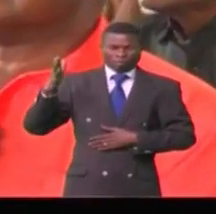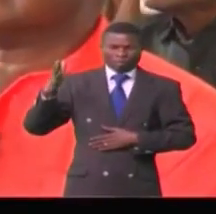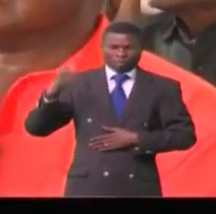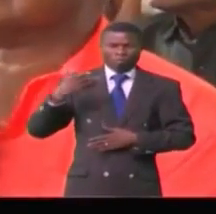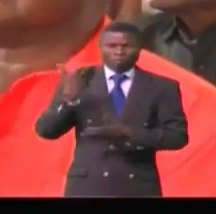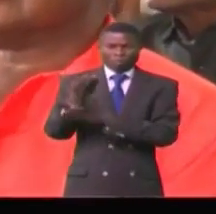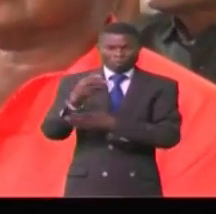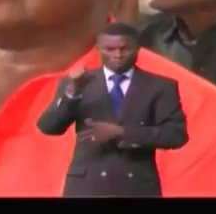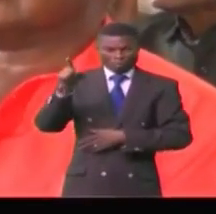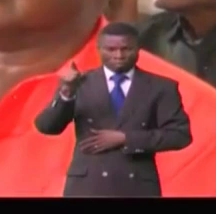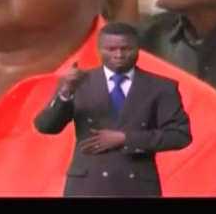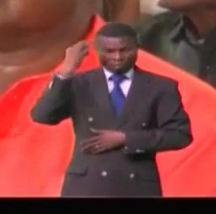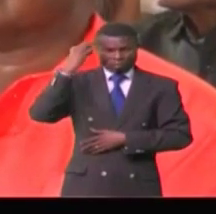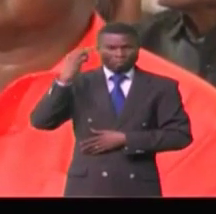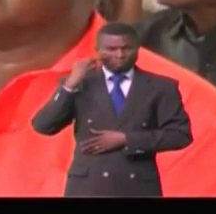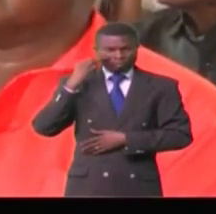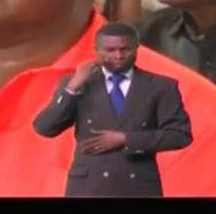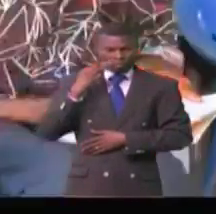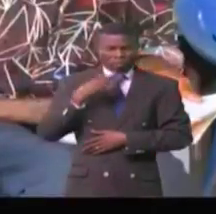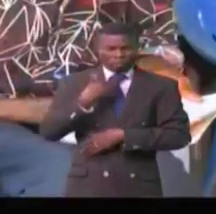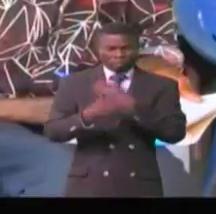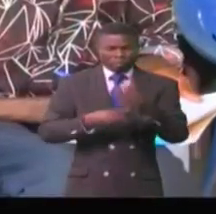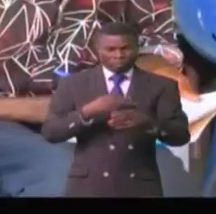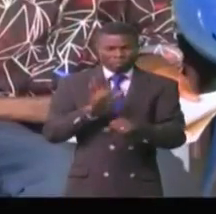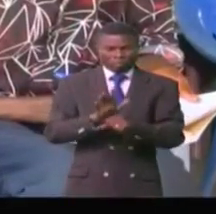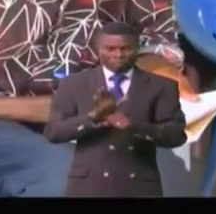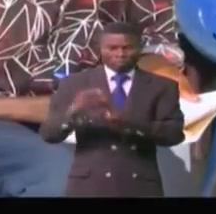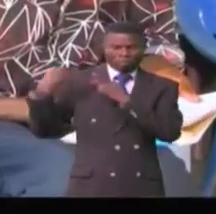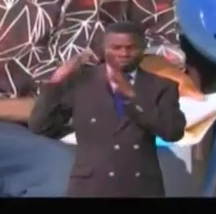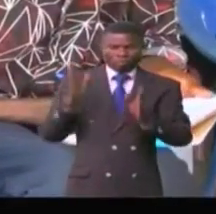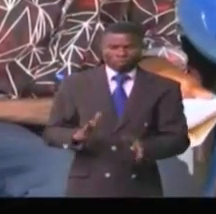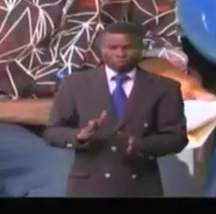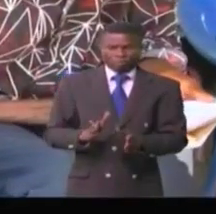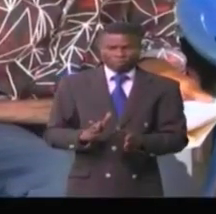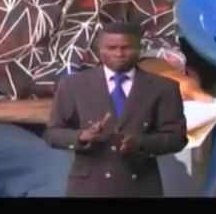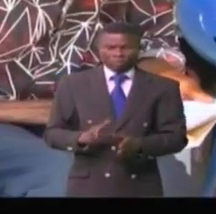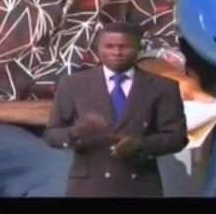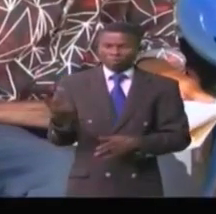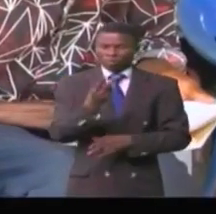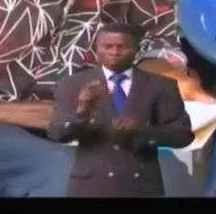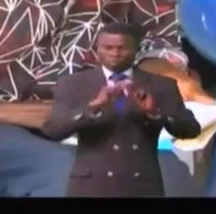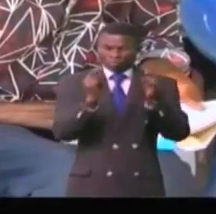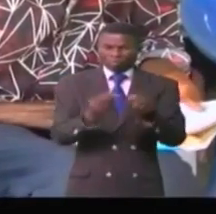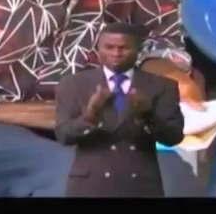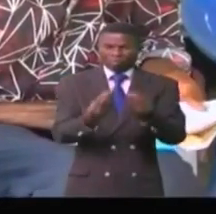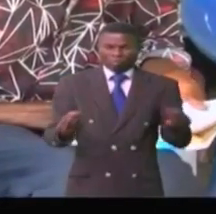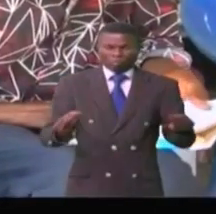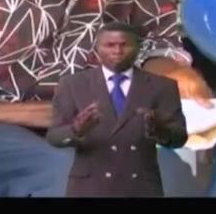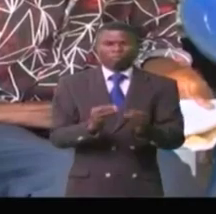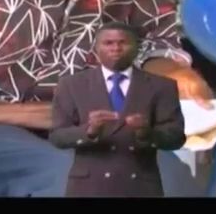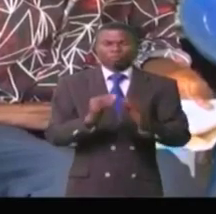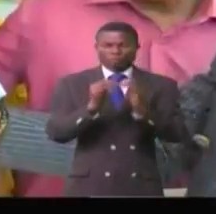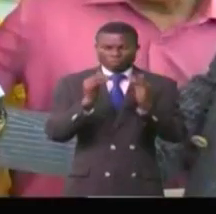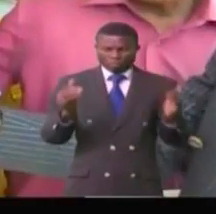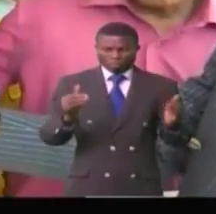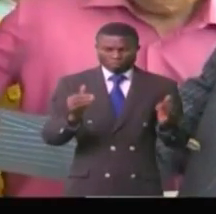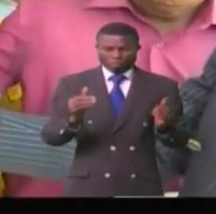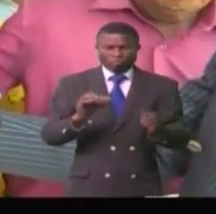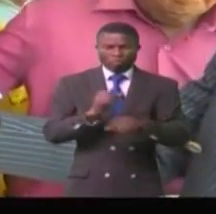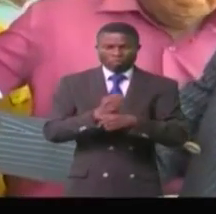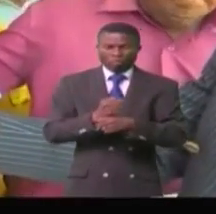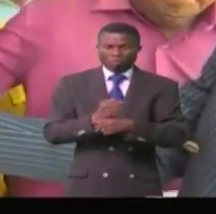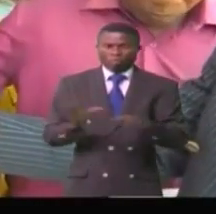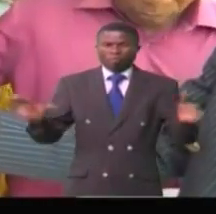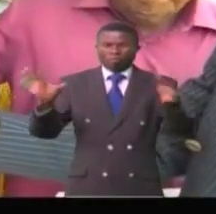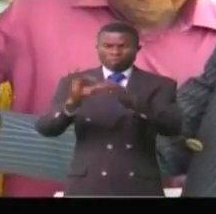lui demandons d'assumer beaucoup de responsabilités pour mettre toutes les deux parties à l'aise et initier une